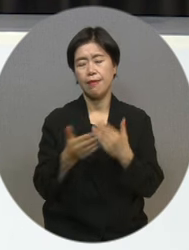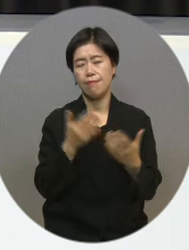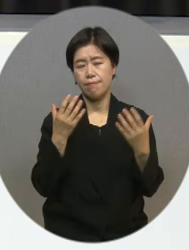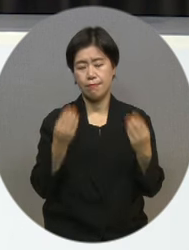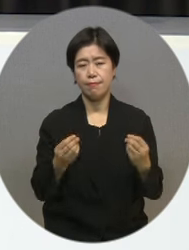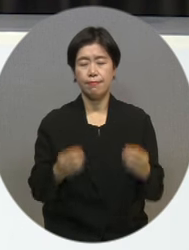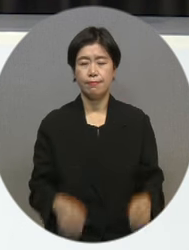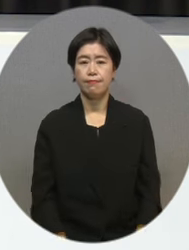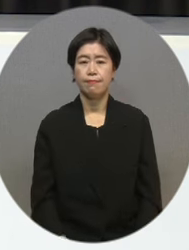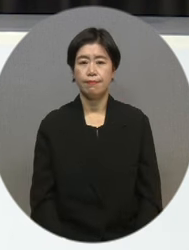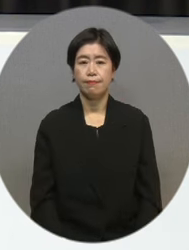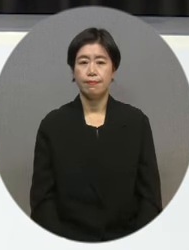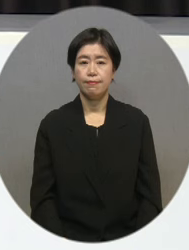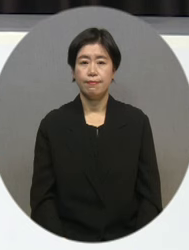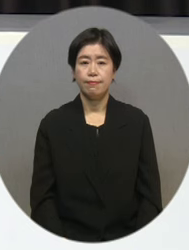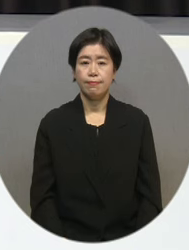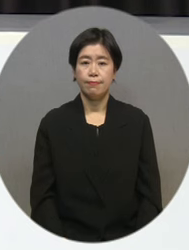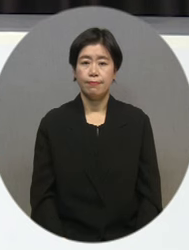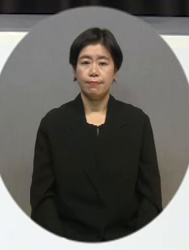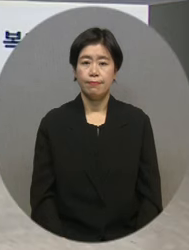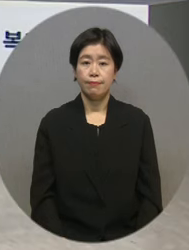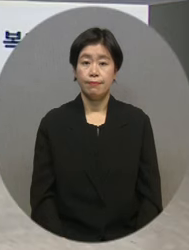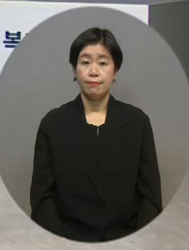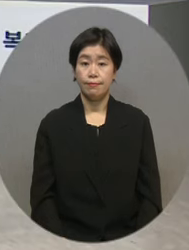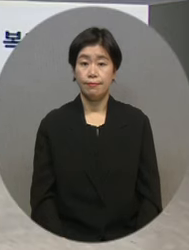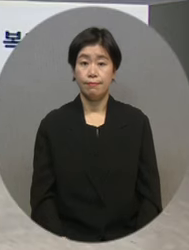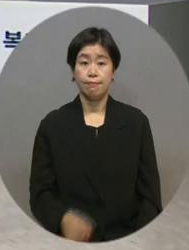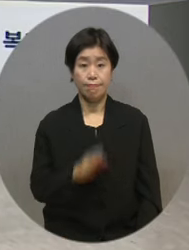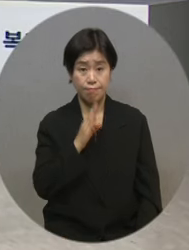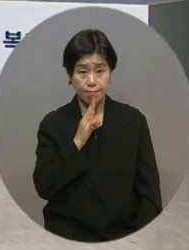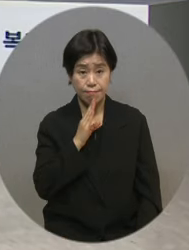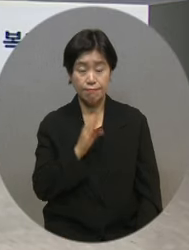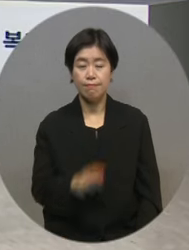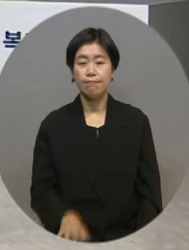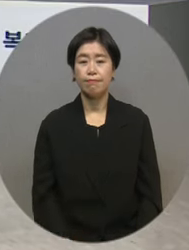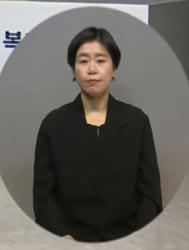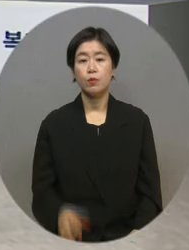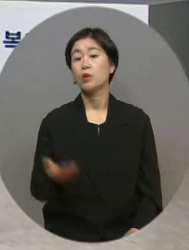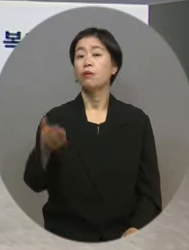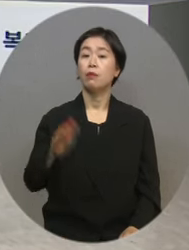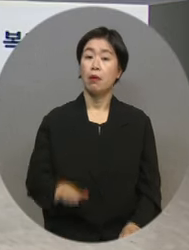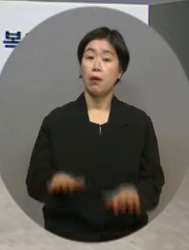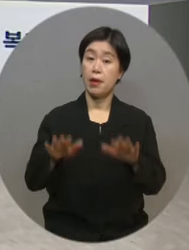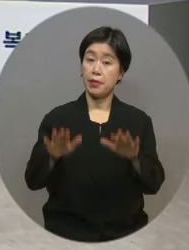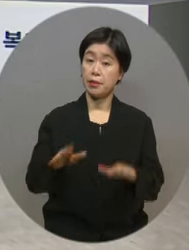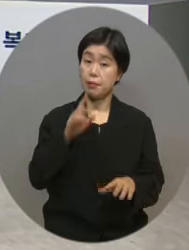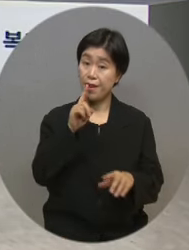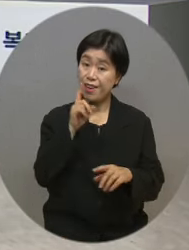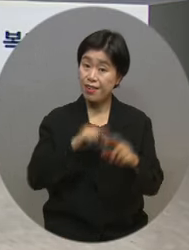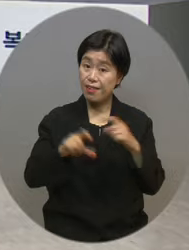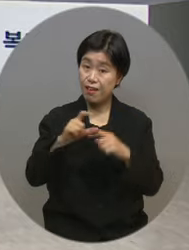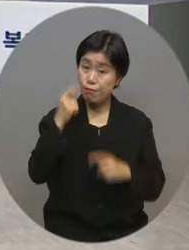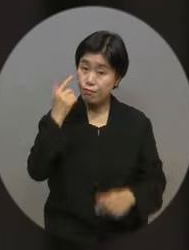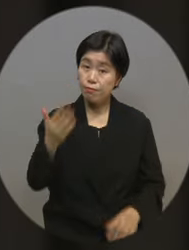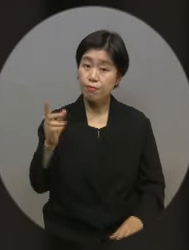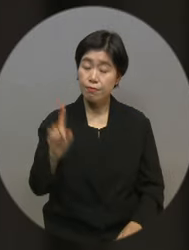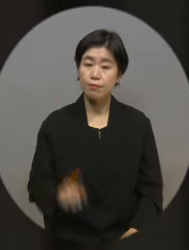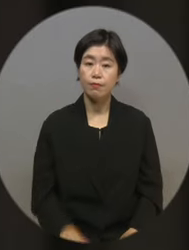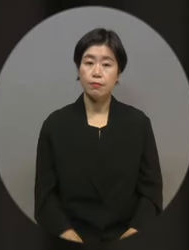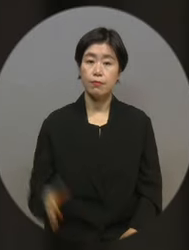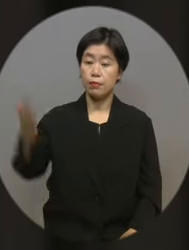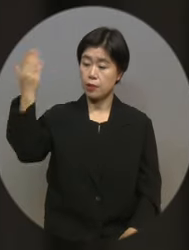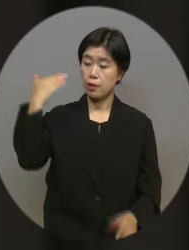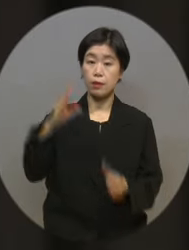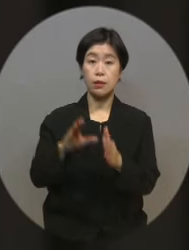이야기다라는 경험을 했던 기억이 납니다. 그러셨구나. 근데 지금 말씀 나온 김에 조금만 여쭤보면은